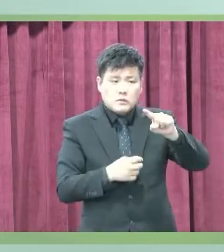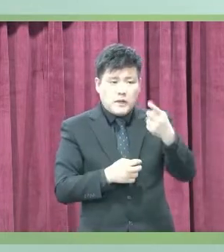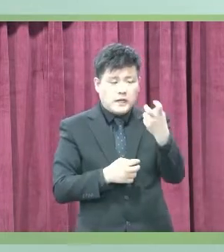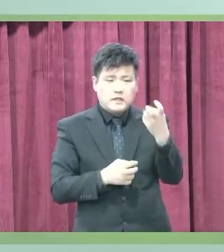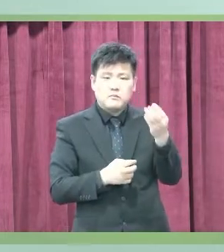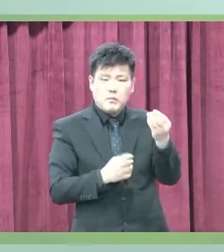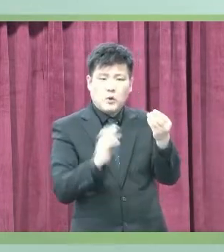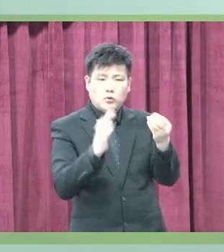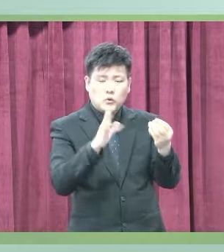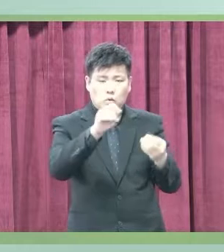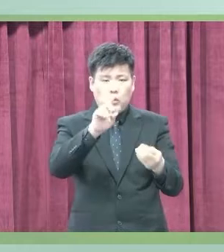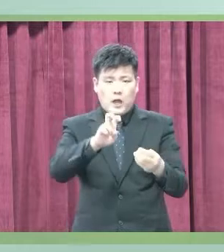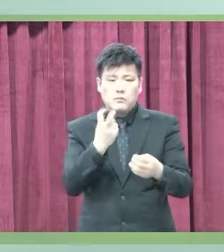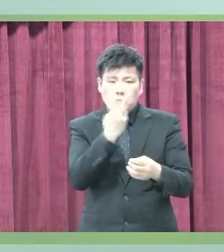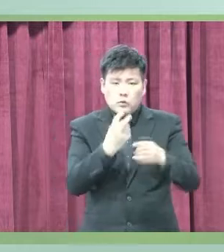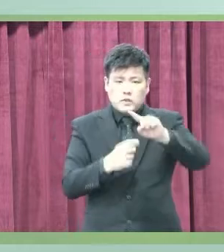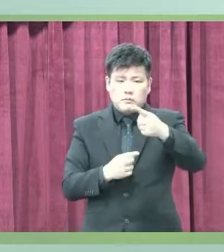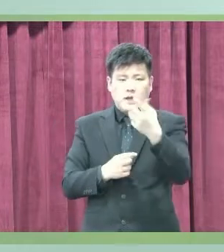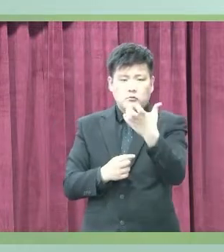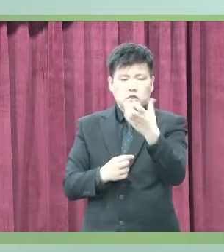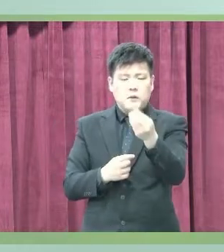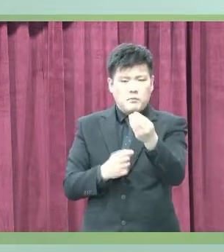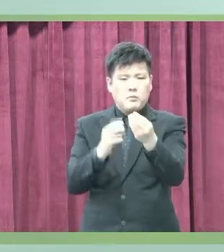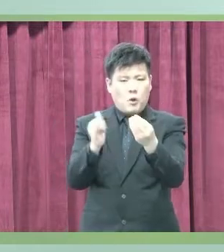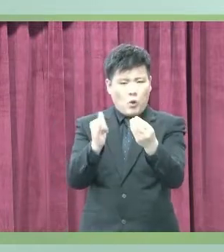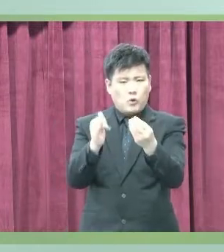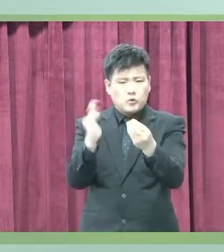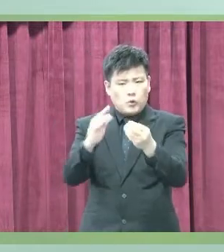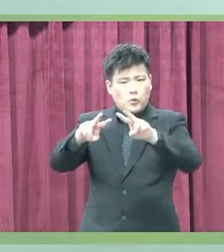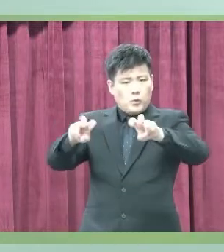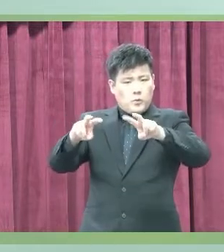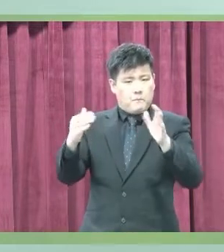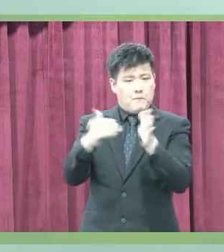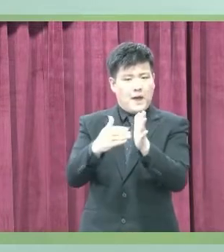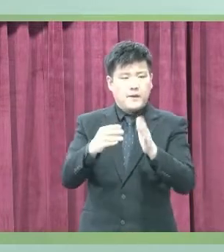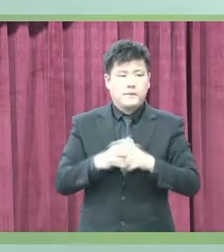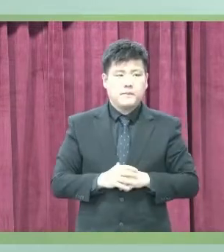되고 암검진은 190만 명 정도 대상자를 분석하였습니다.